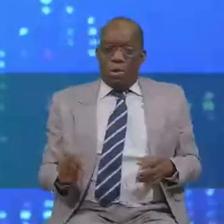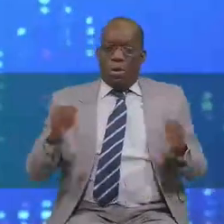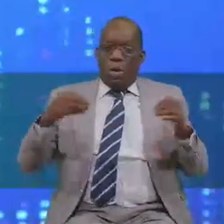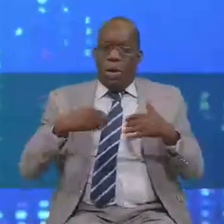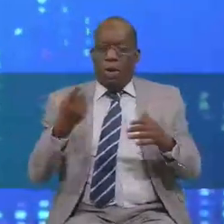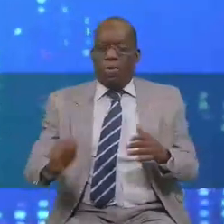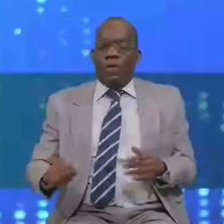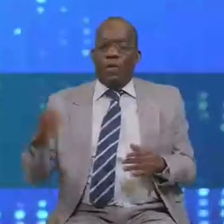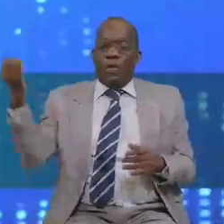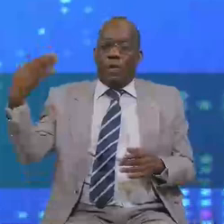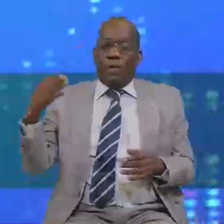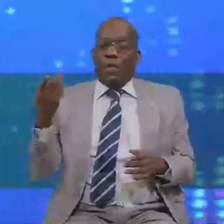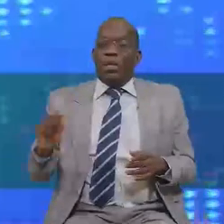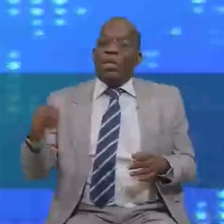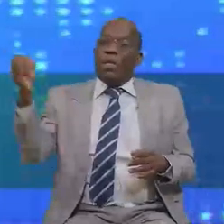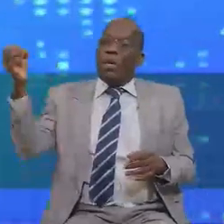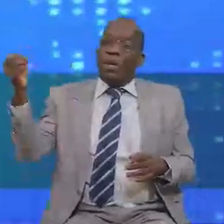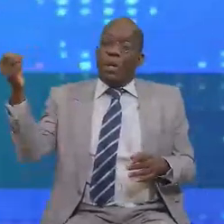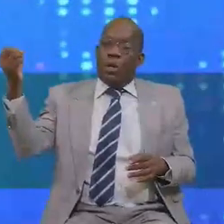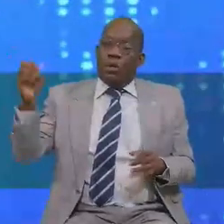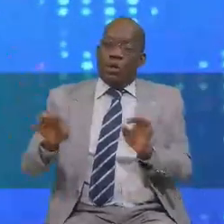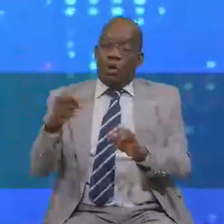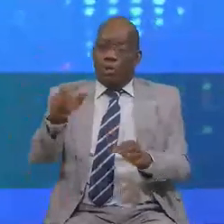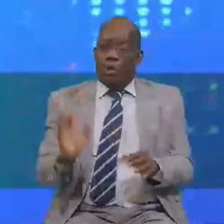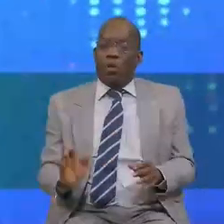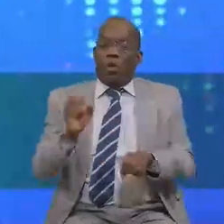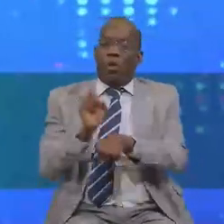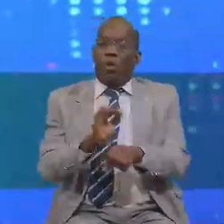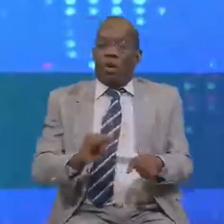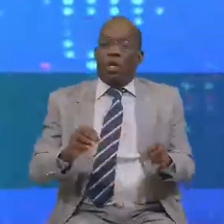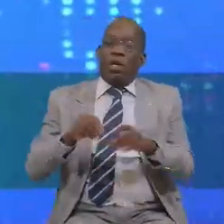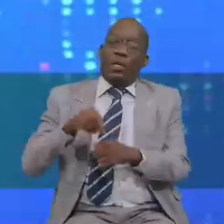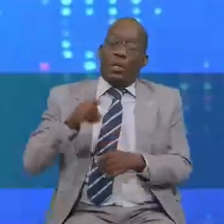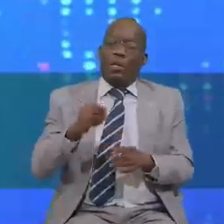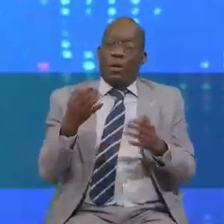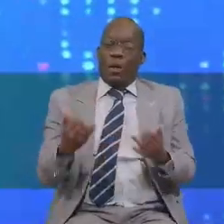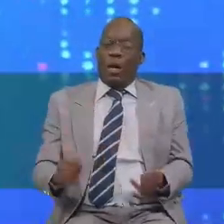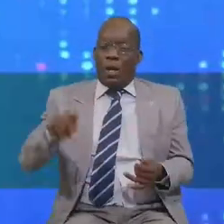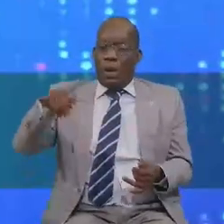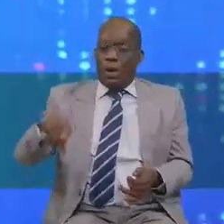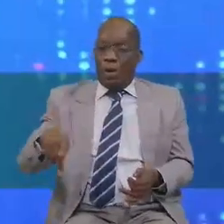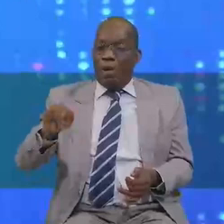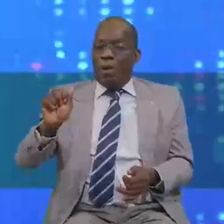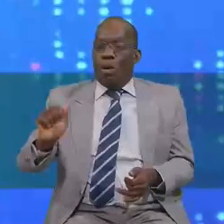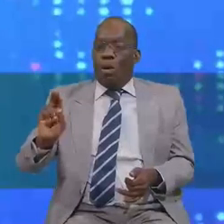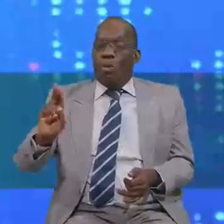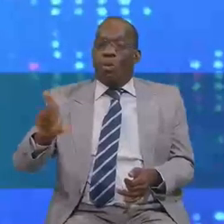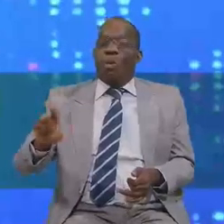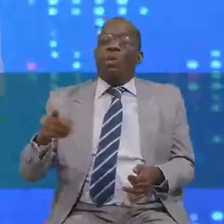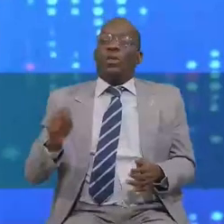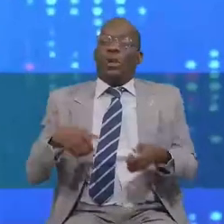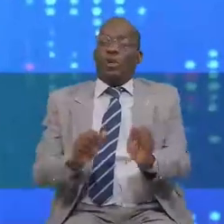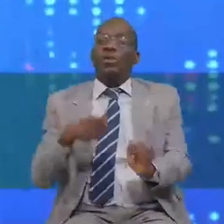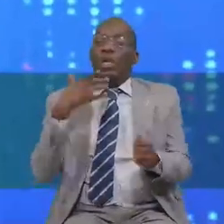fonctionnait déjà en lui. Maintenant, l'apôtre Paul, à travers Christ, lui disait, « Fortifie-toi dans